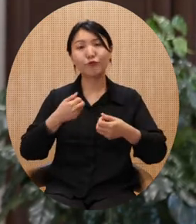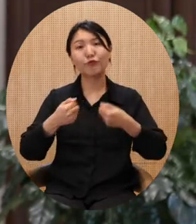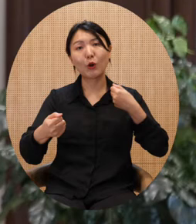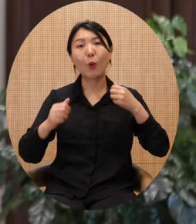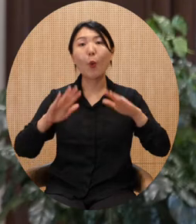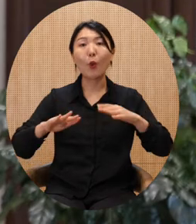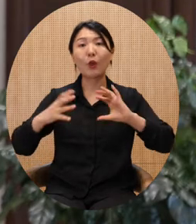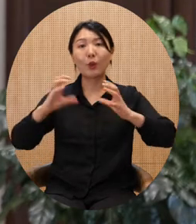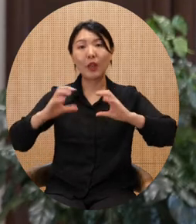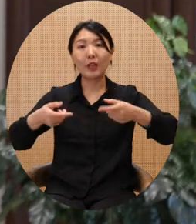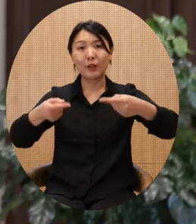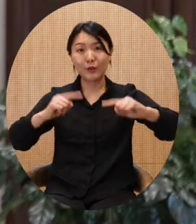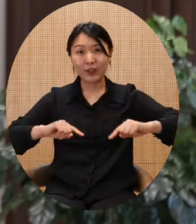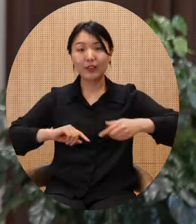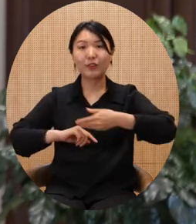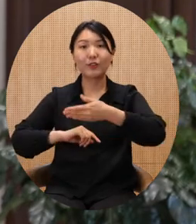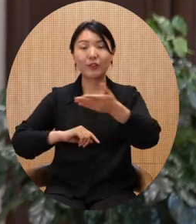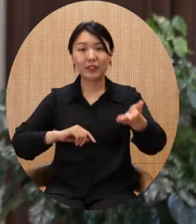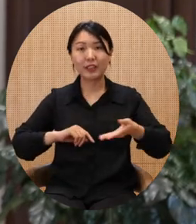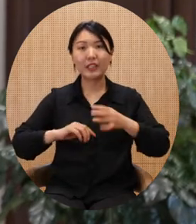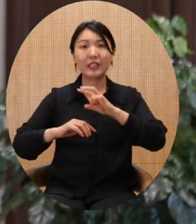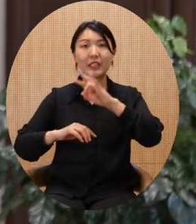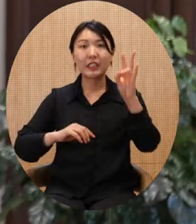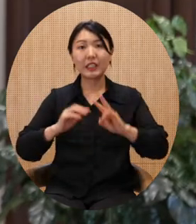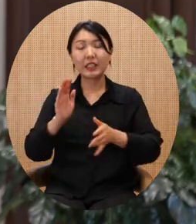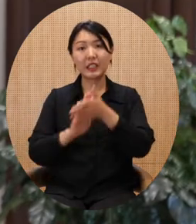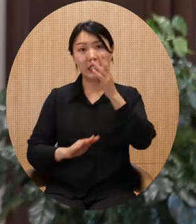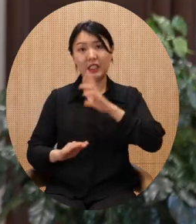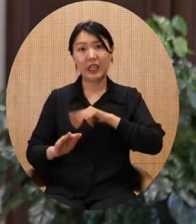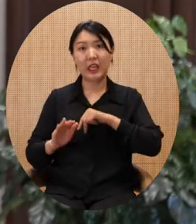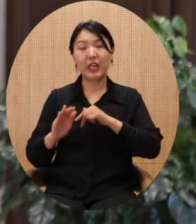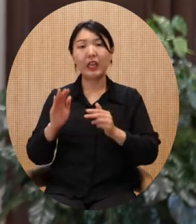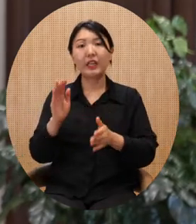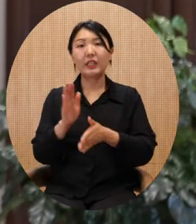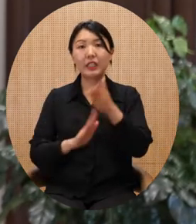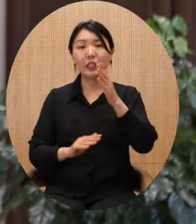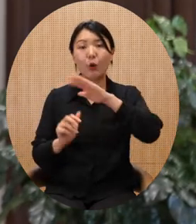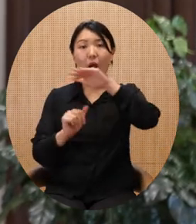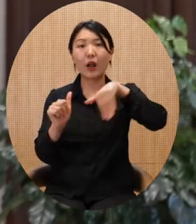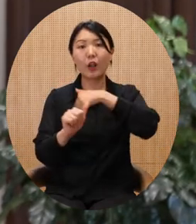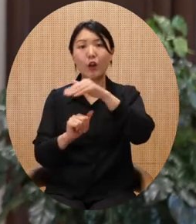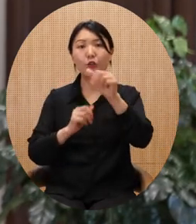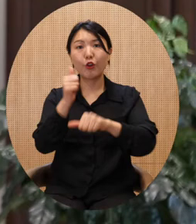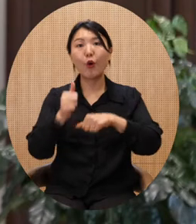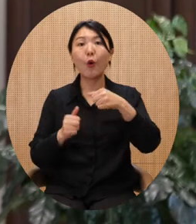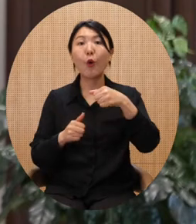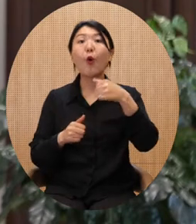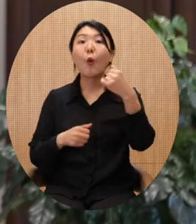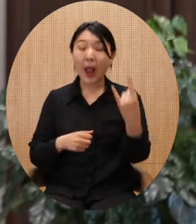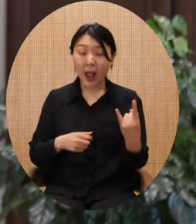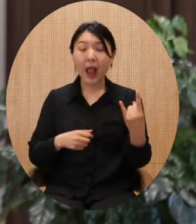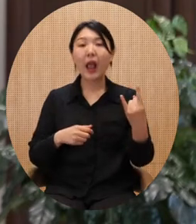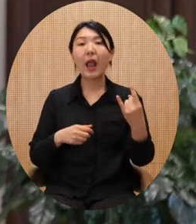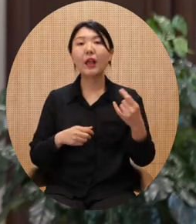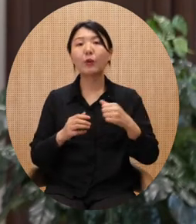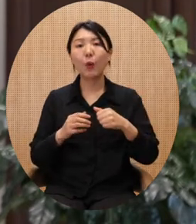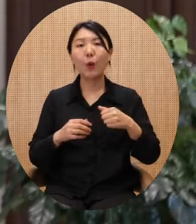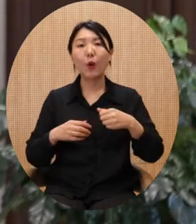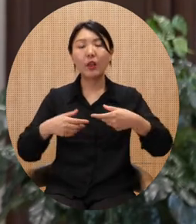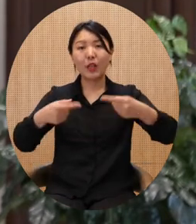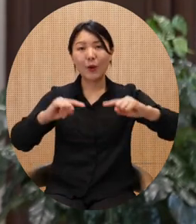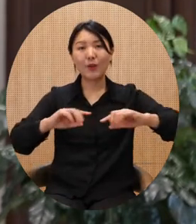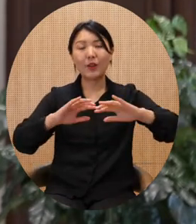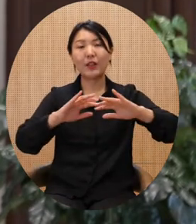오늘 토론회에 참석해 주신 시흥시의회 도시환경위원회 홍원영 위원장님과